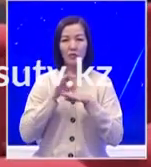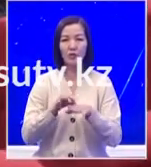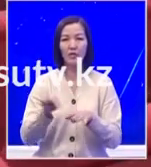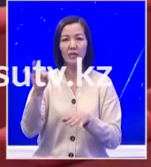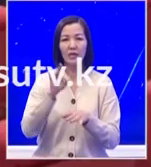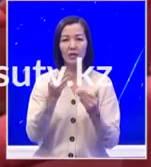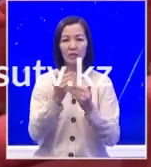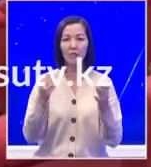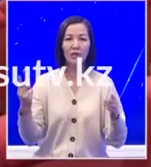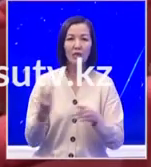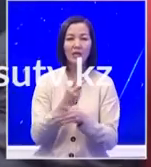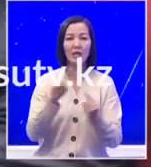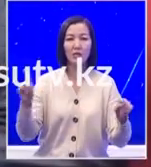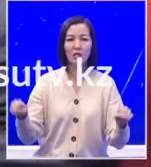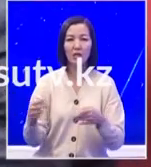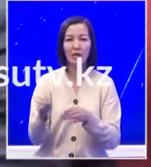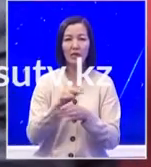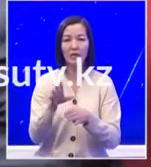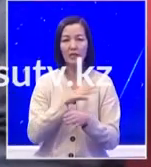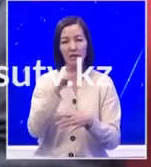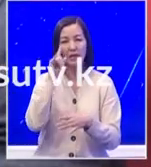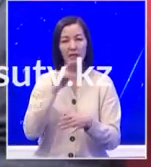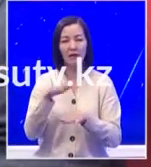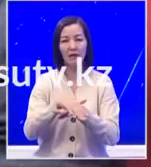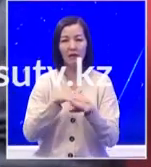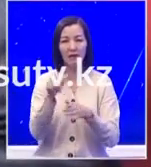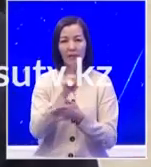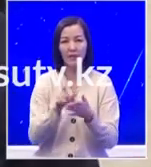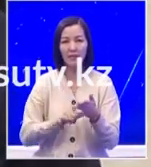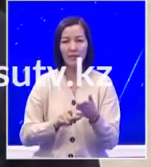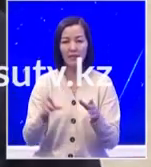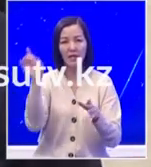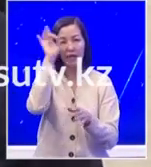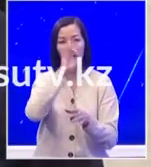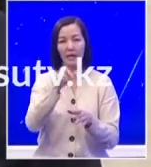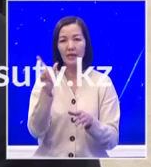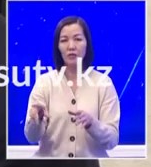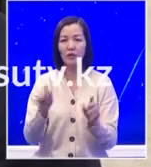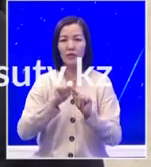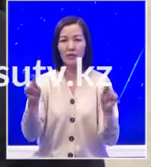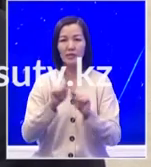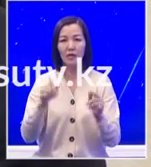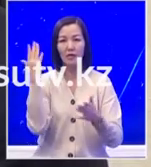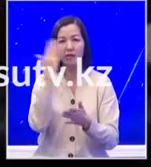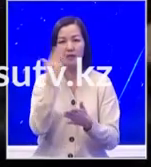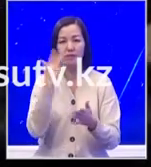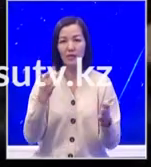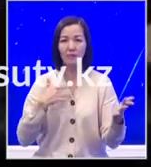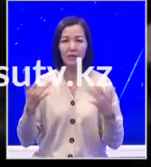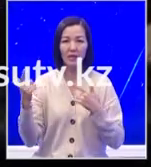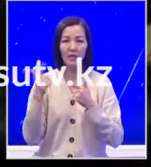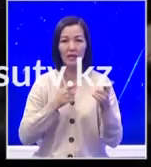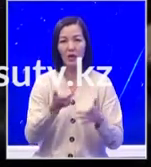тарихи музейдің екінші рет жаңғыртылды. Қазақ халқы поэзиясының әйгілі тұлғасын насихаттау мақсатында фильмдер, спектакльдер